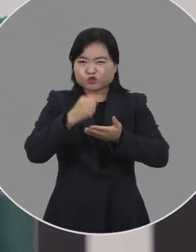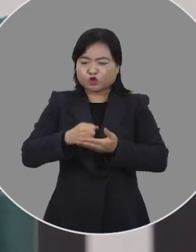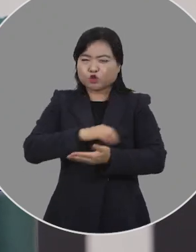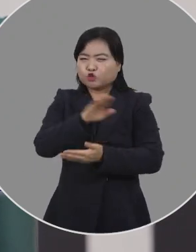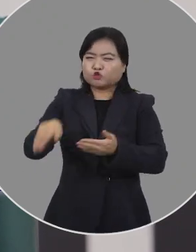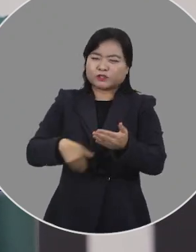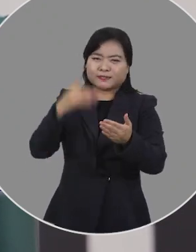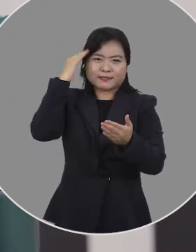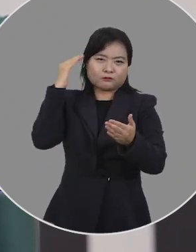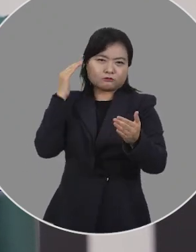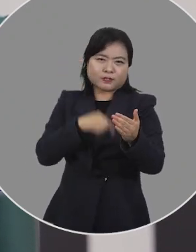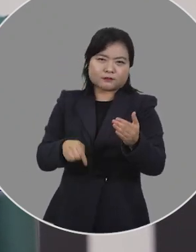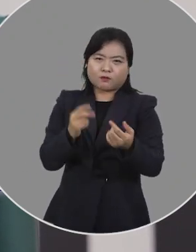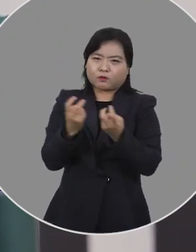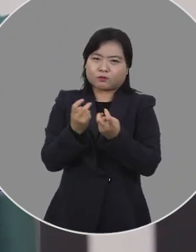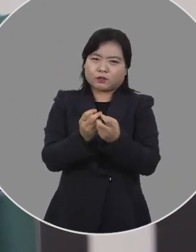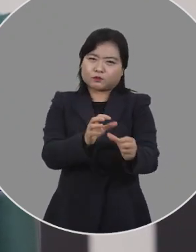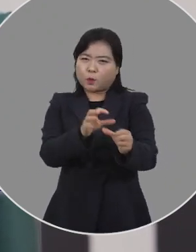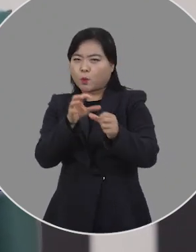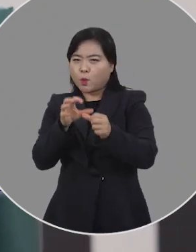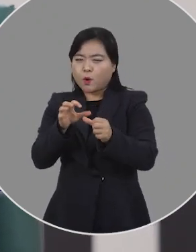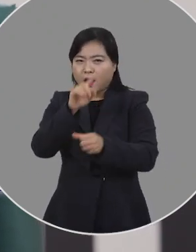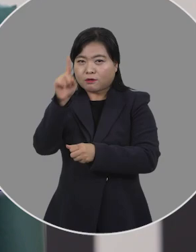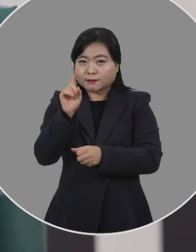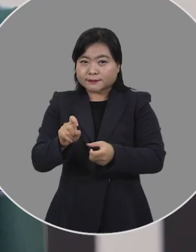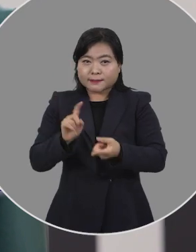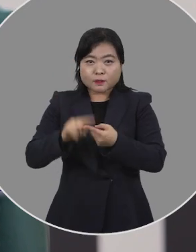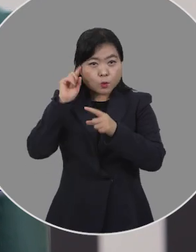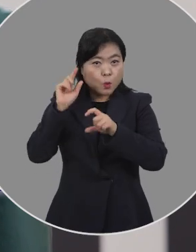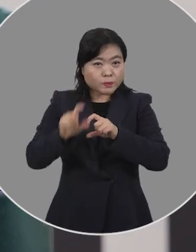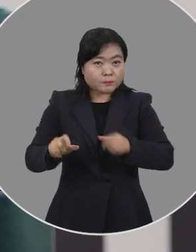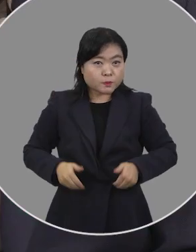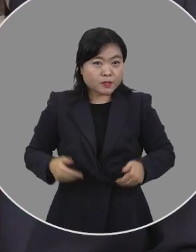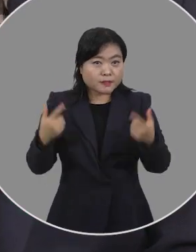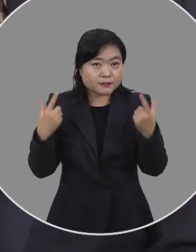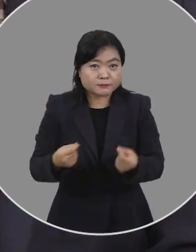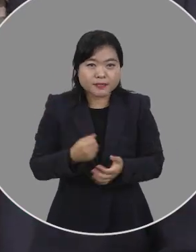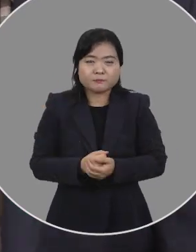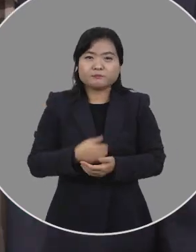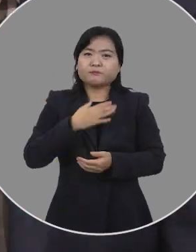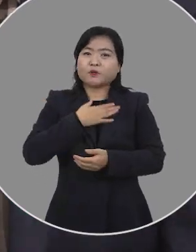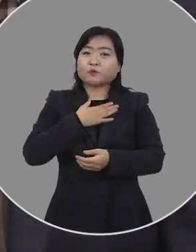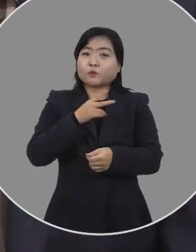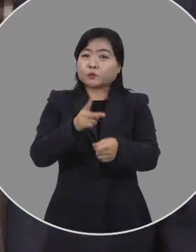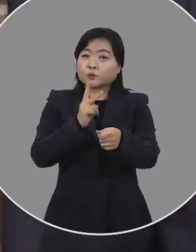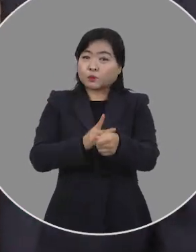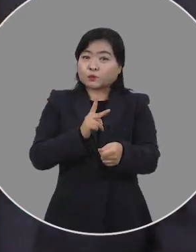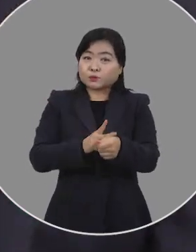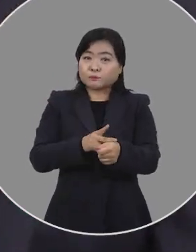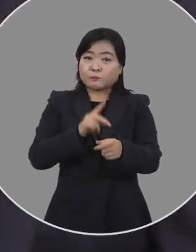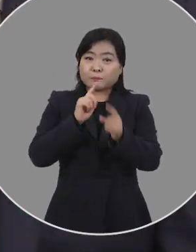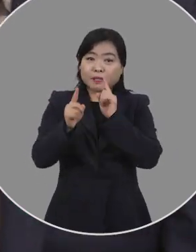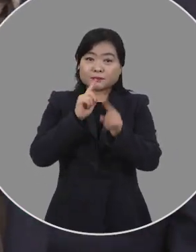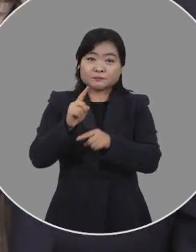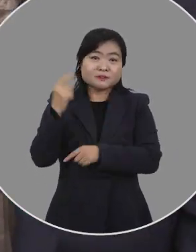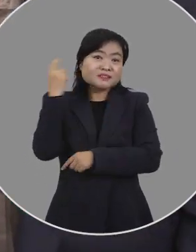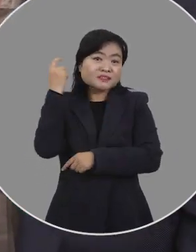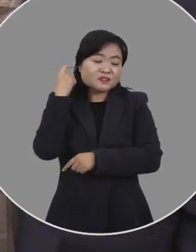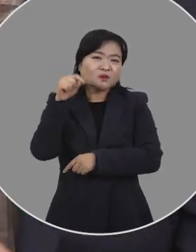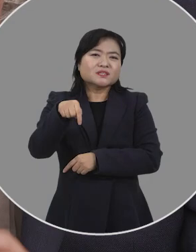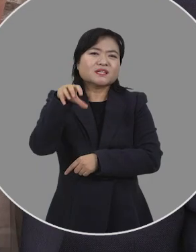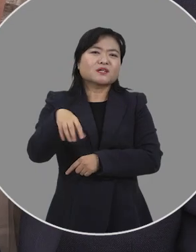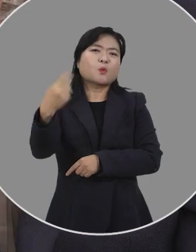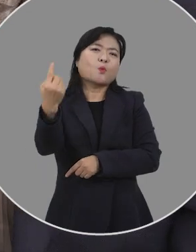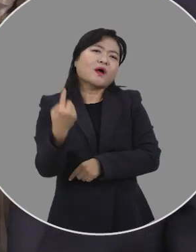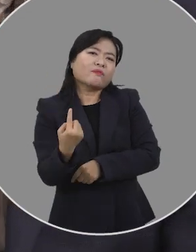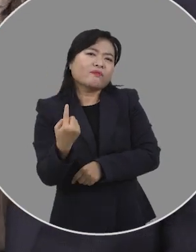어떻게 받아들여서 적용할 것인가 이런 것들 고민이 필요할 것 같습니다. 네. 정 교수님 말씀 들으러 제가 이 자리에 왔나